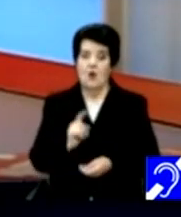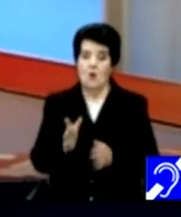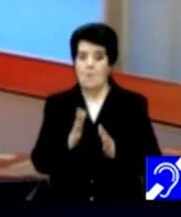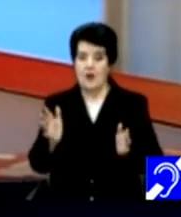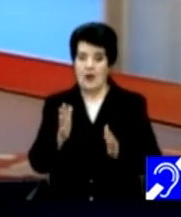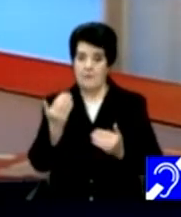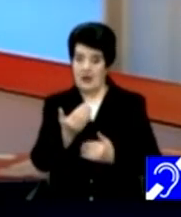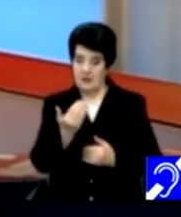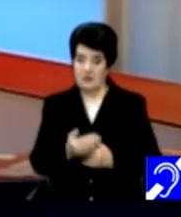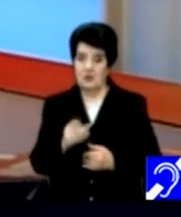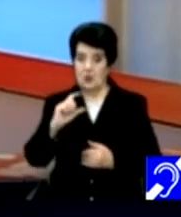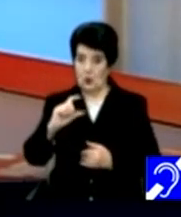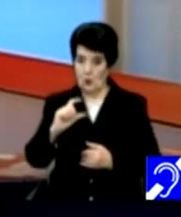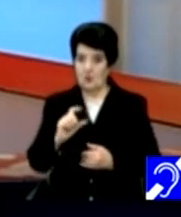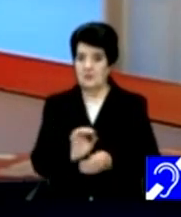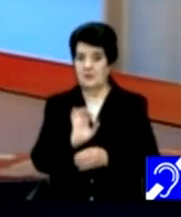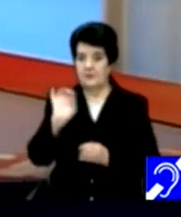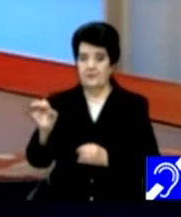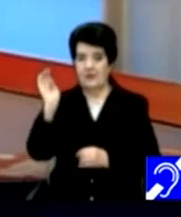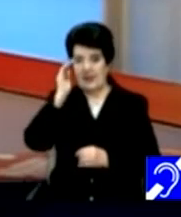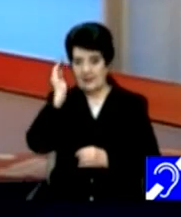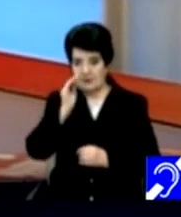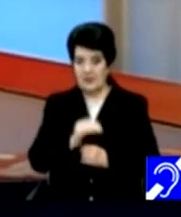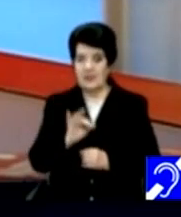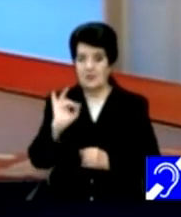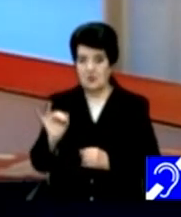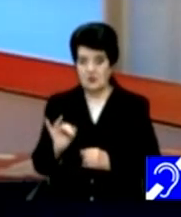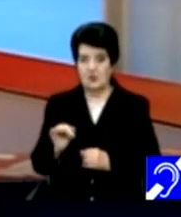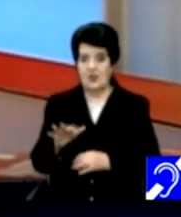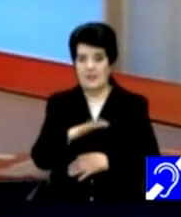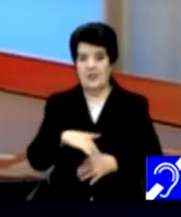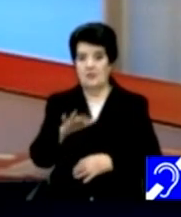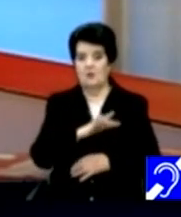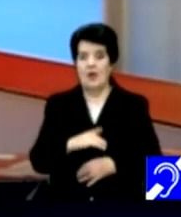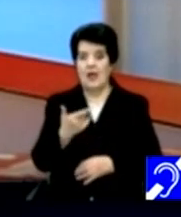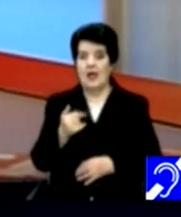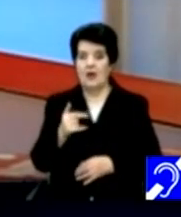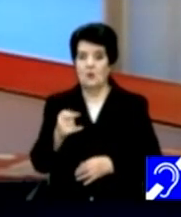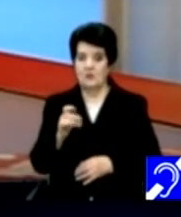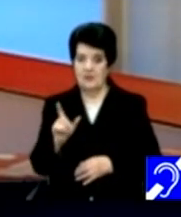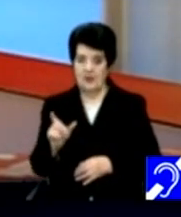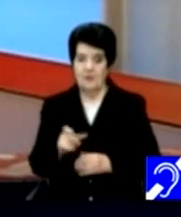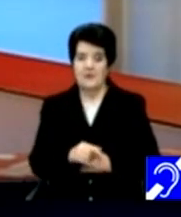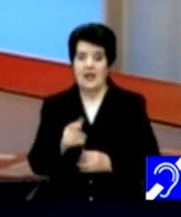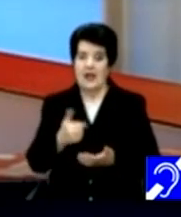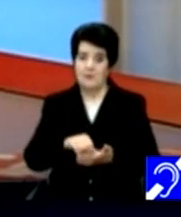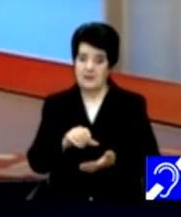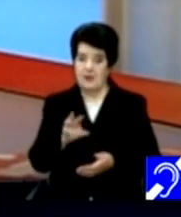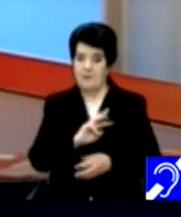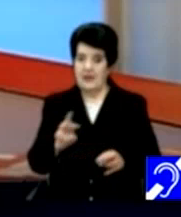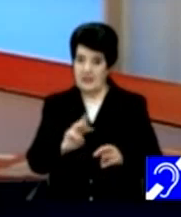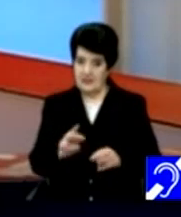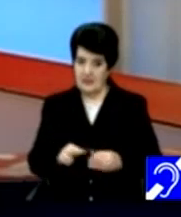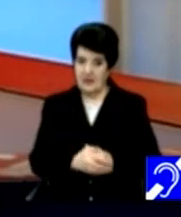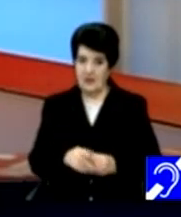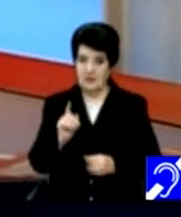parte dintre aceste doze vor fi distribuite în regiunea transnistriană și unitatea teritorială autonomă Găgăuză. Reprezentanții Ministerului